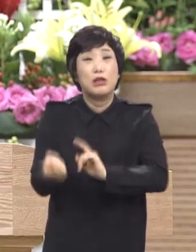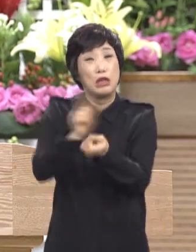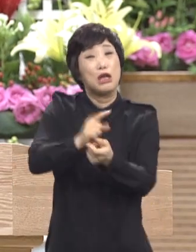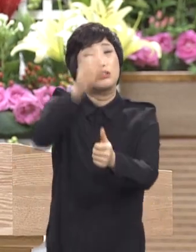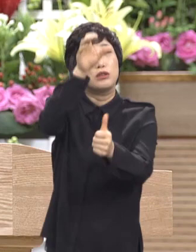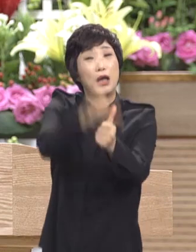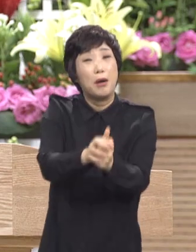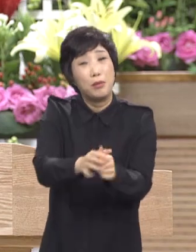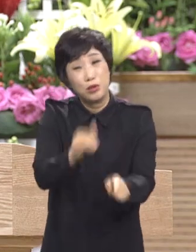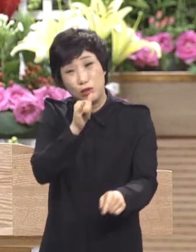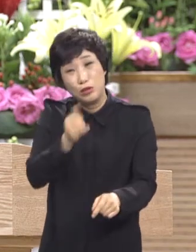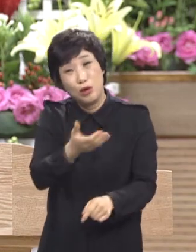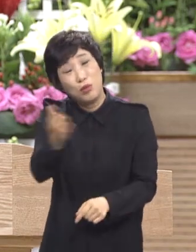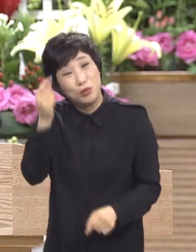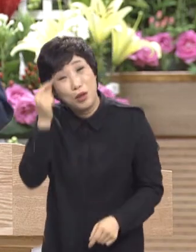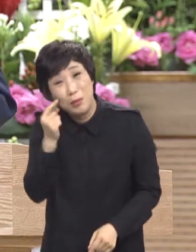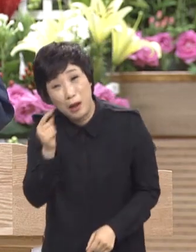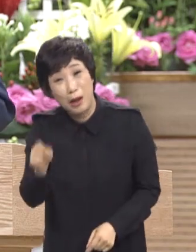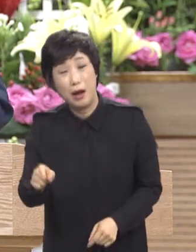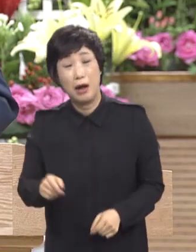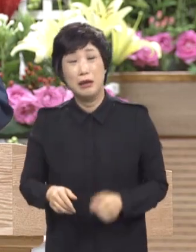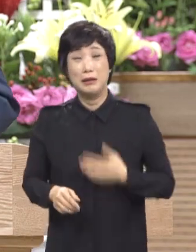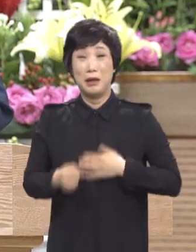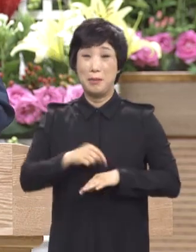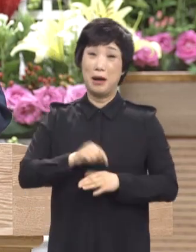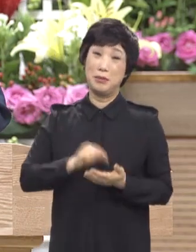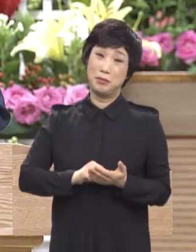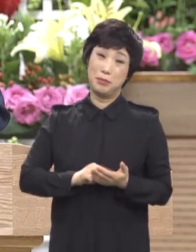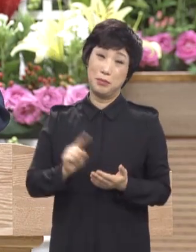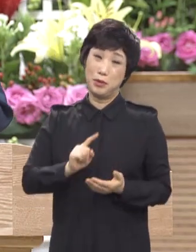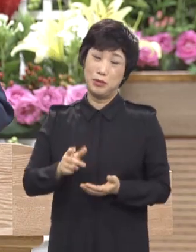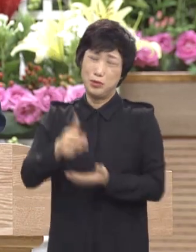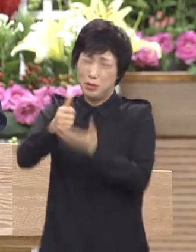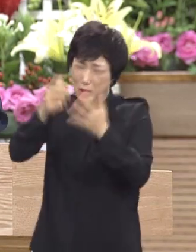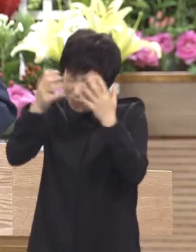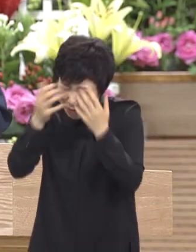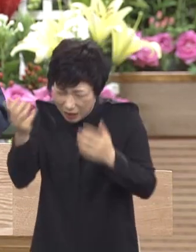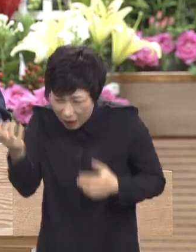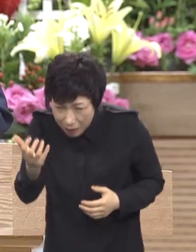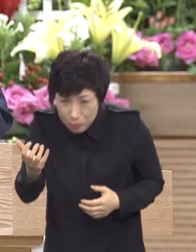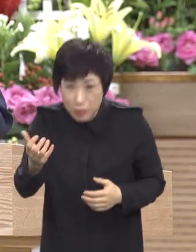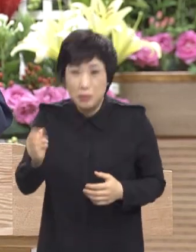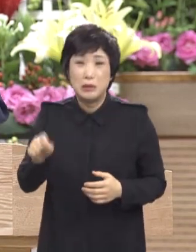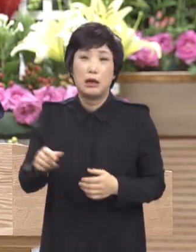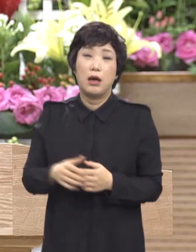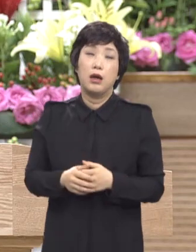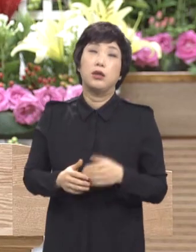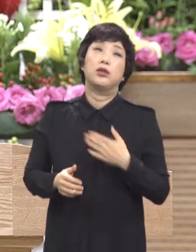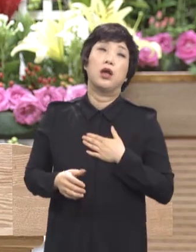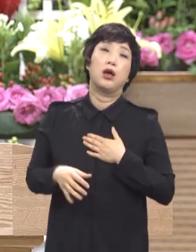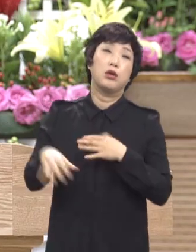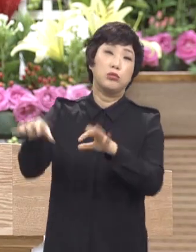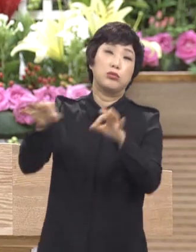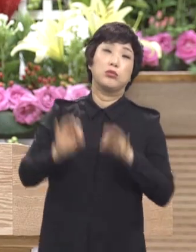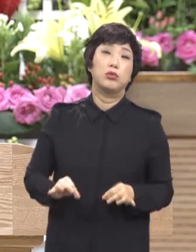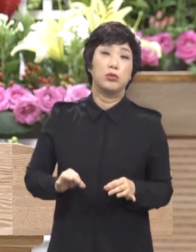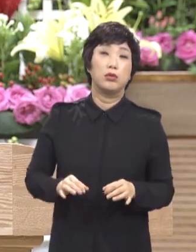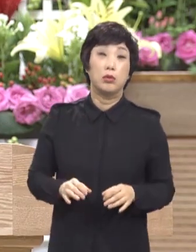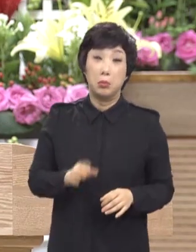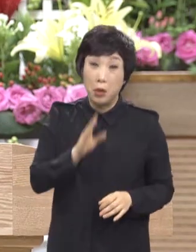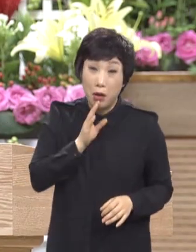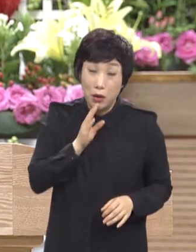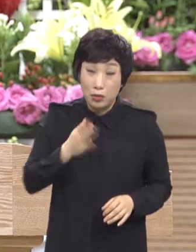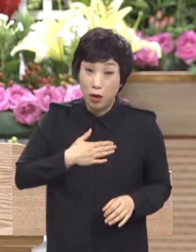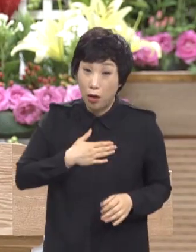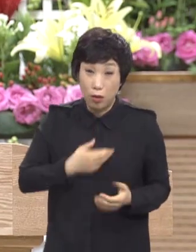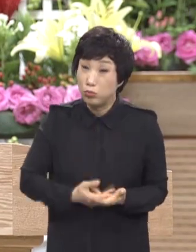그 고난을 바라볼 때 내 속에 주님의 고난이 아픔이 고통이 내게 없다면